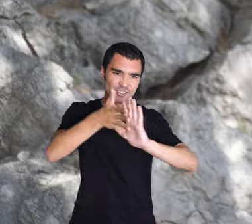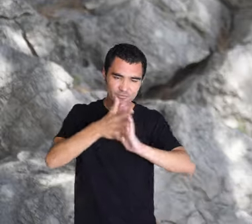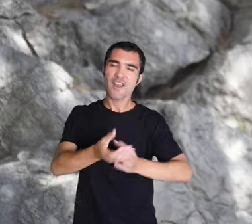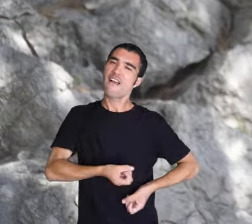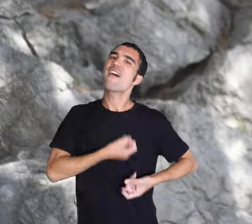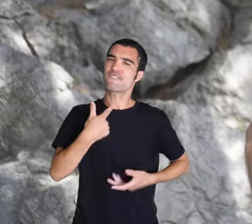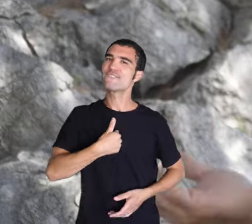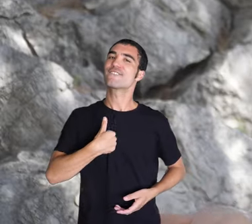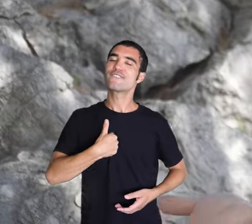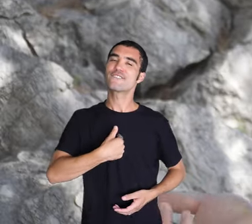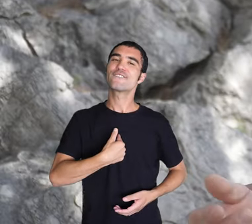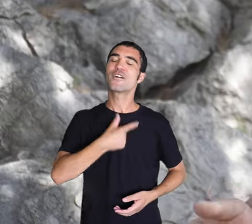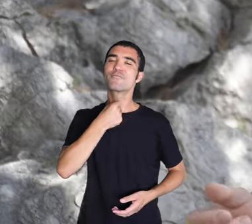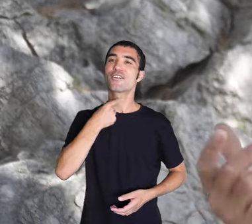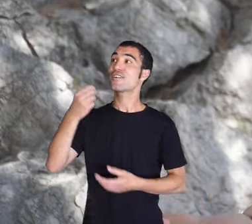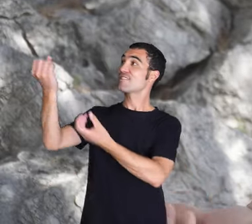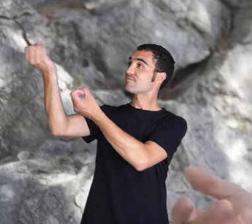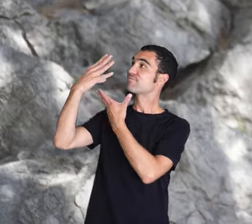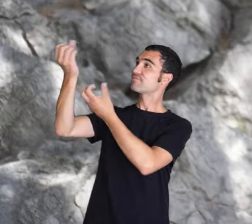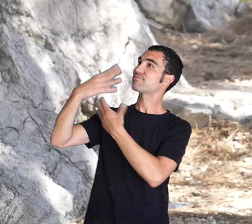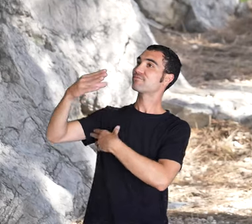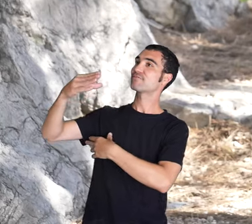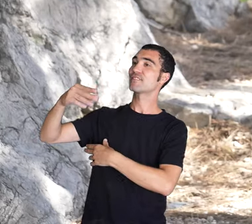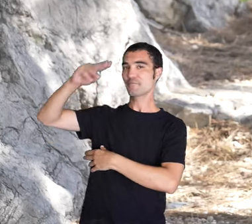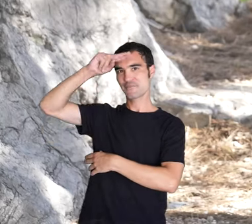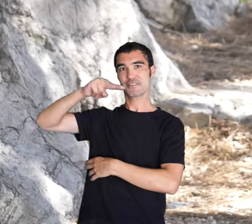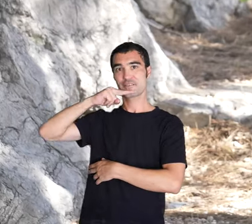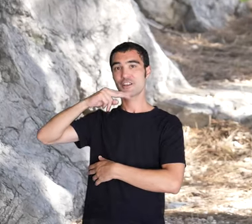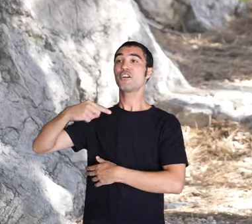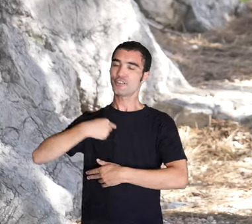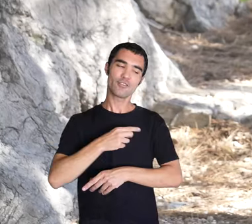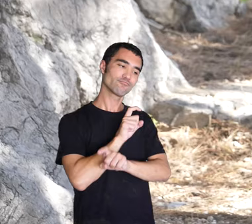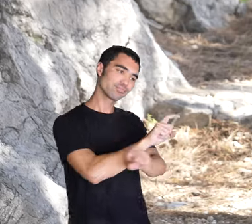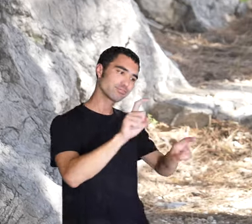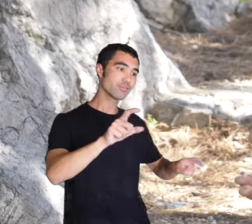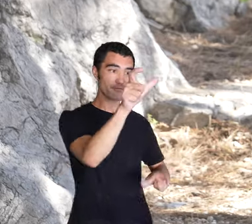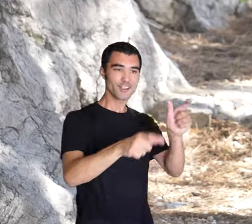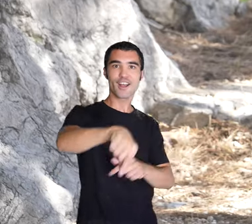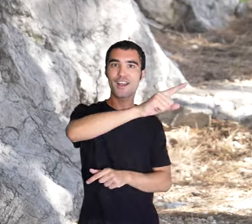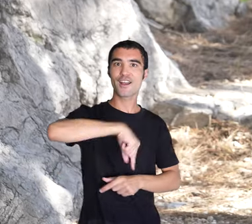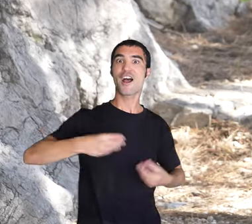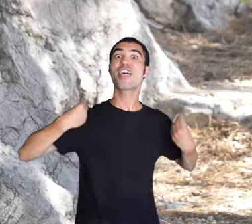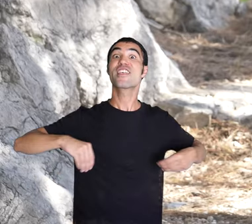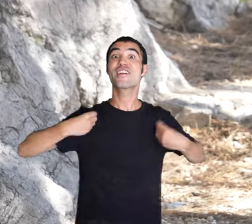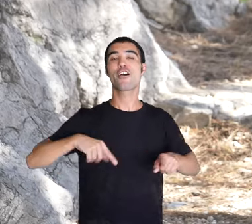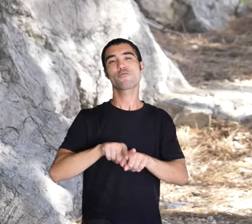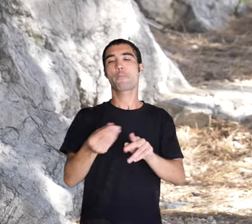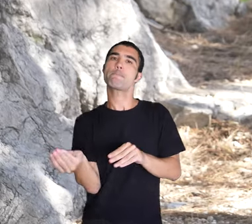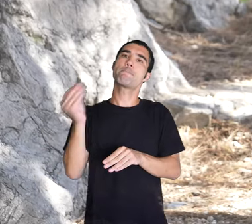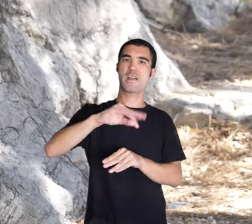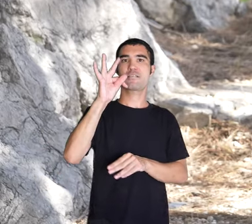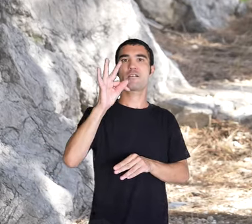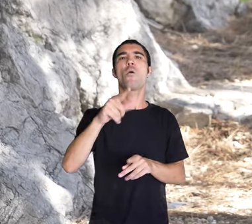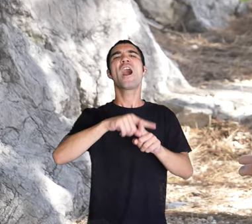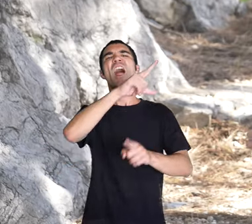el que m'ha ensenyat mon pare, jo ho ensenyo a la gent ho disfruta, i és com un bonus. Mai 100% és